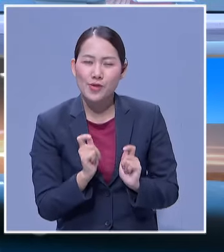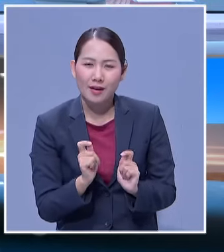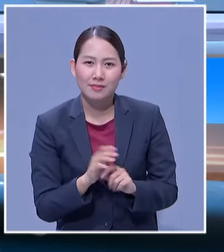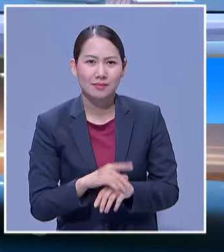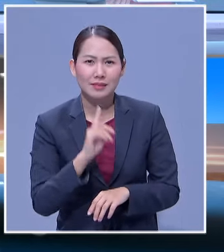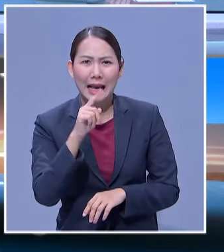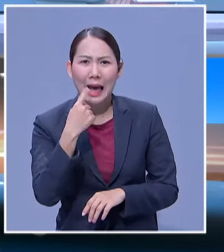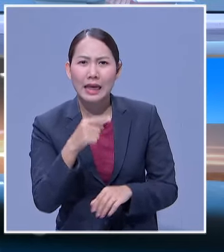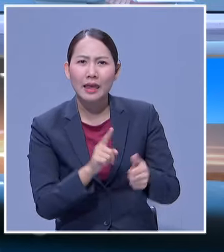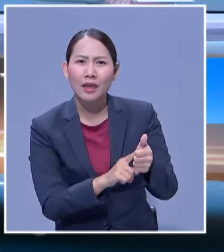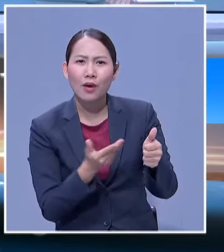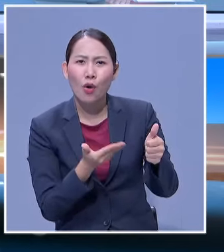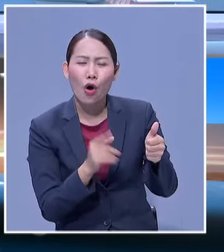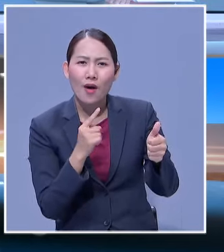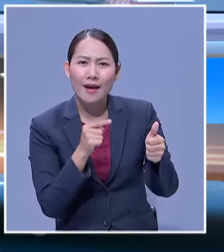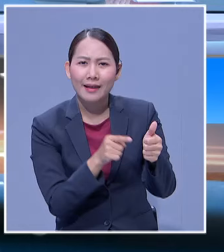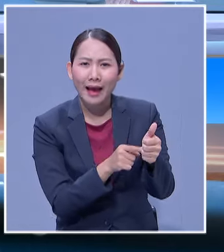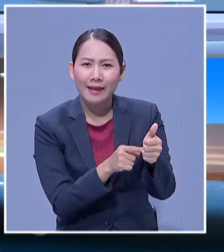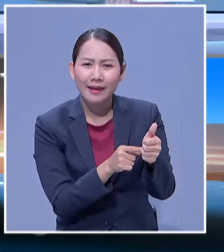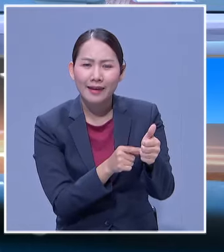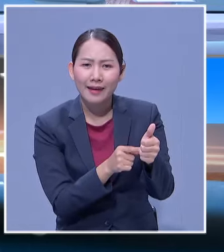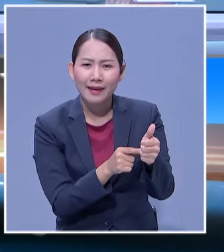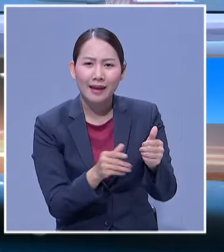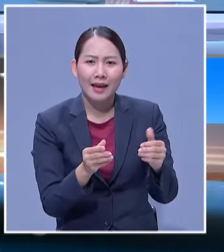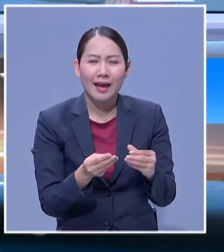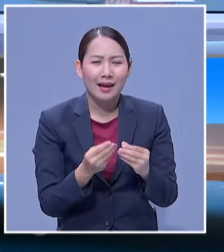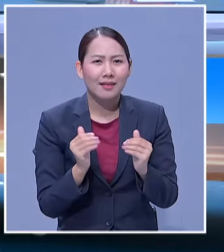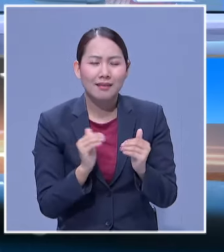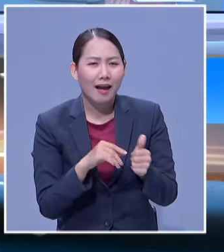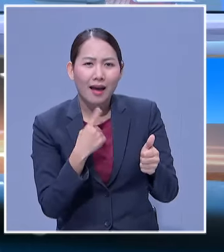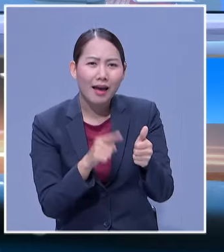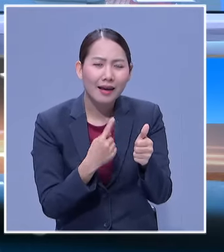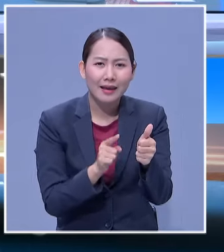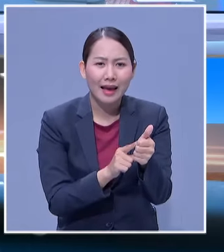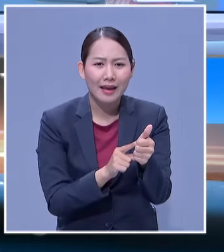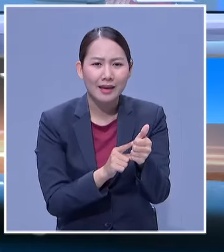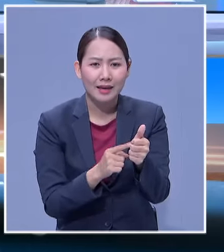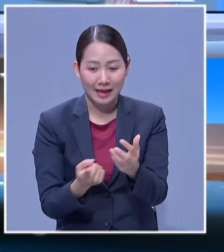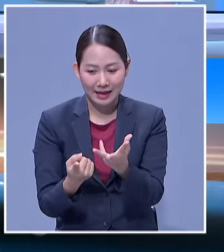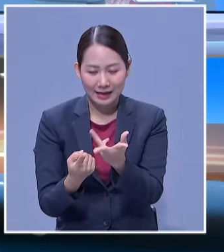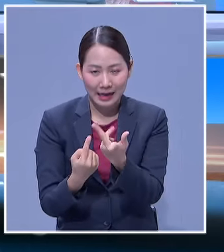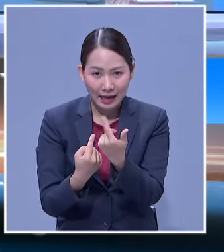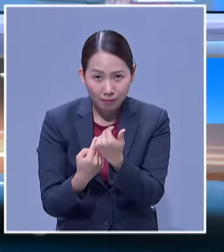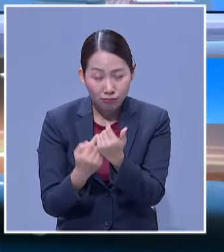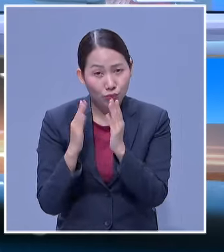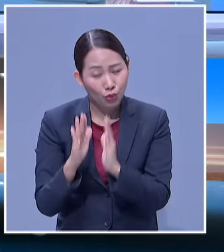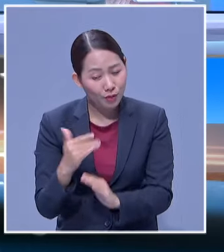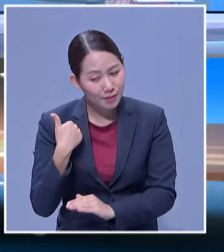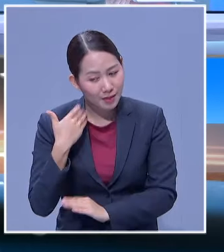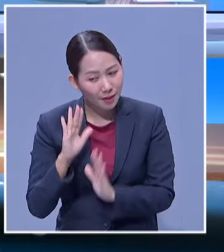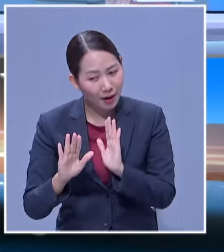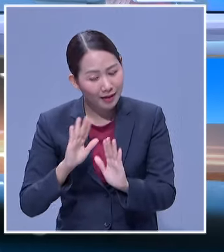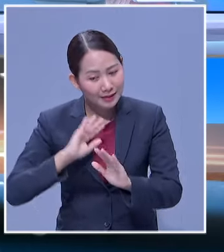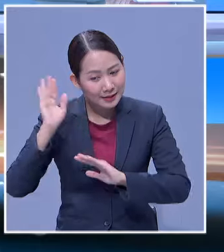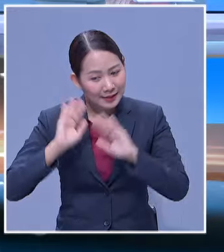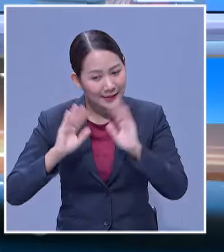เสียงอือีกครูใหญ่เนี่ยเมีไม่ถึง 100นะเอาแค่สภาล่างเหรอคุณน้องนับแค่สภาล่างเหรออต้องนับรวมเออใช่คือ